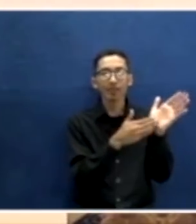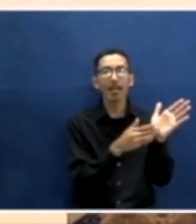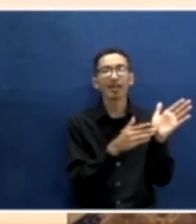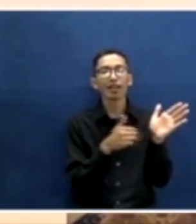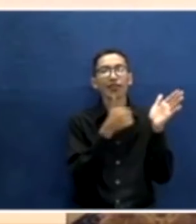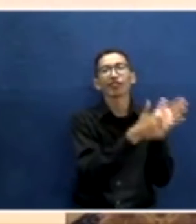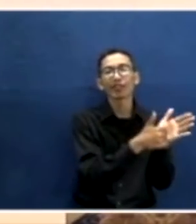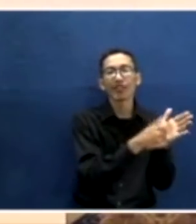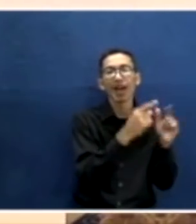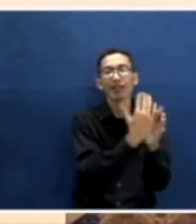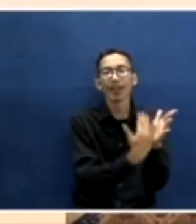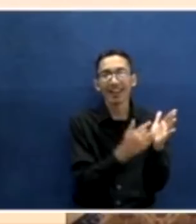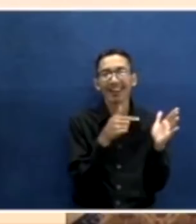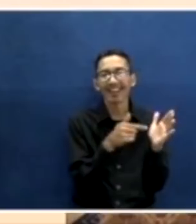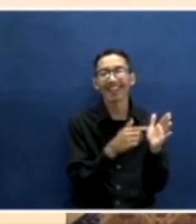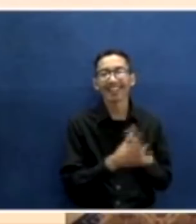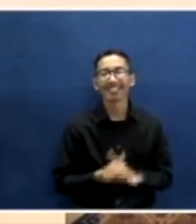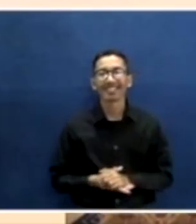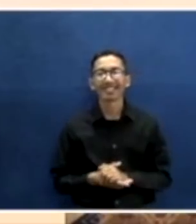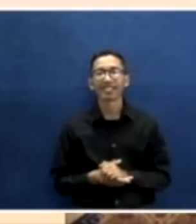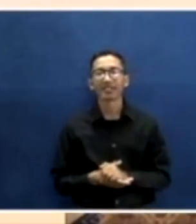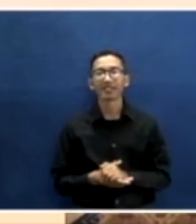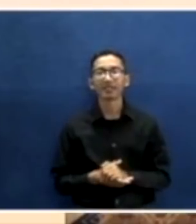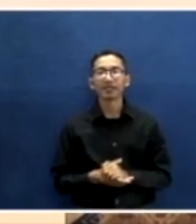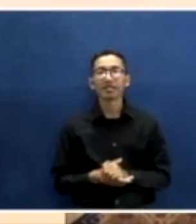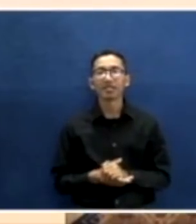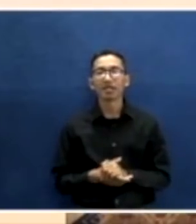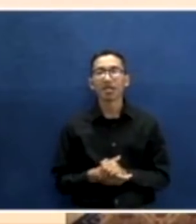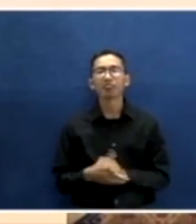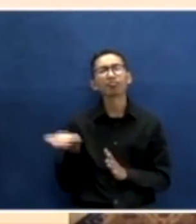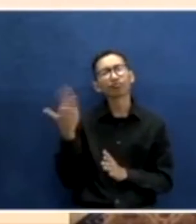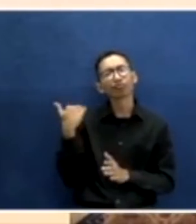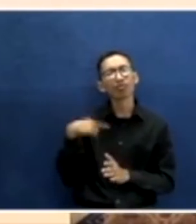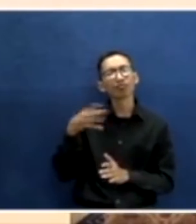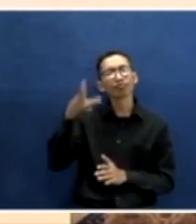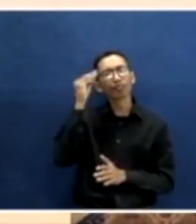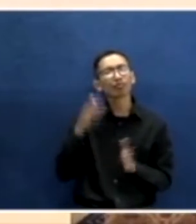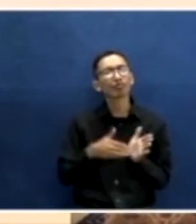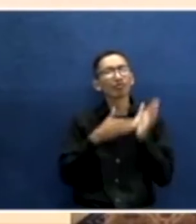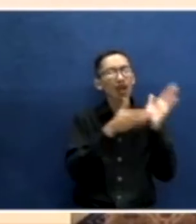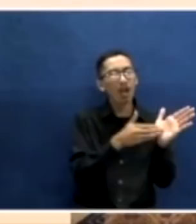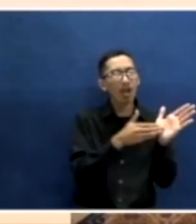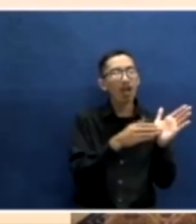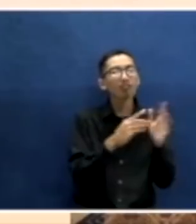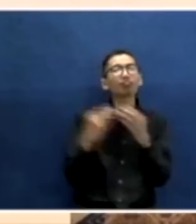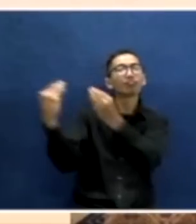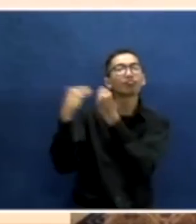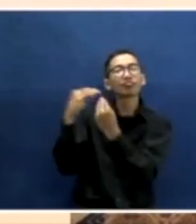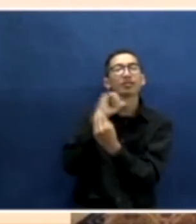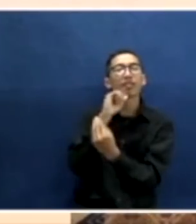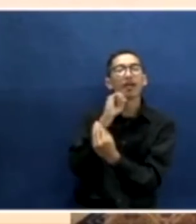Hai kalau kita akan sekarang kan sunnah Ustadz nya siapa dulu bukan itu Hai sesungguhnya